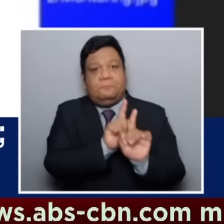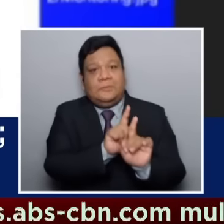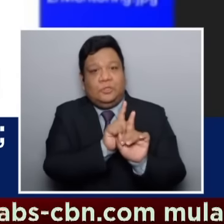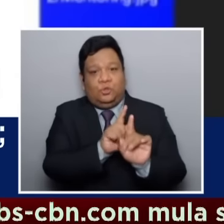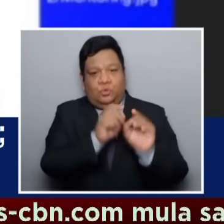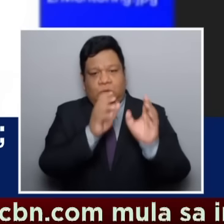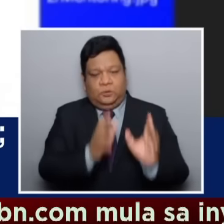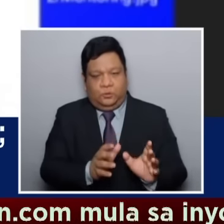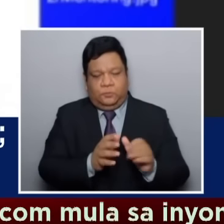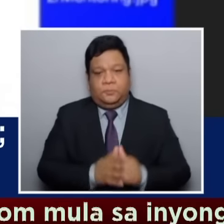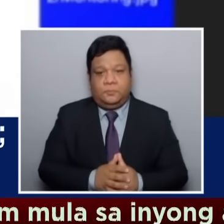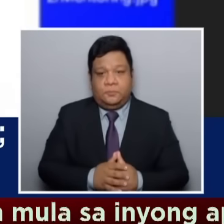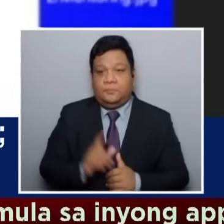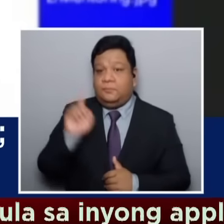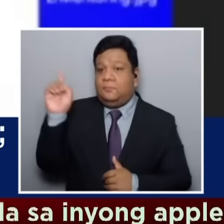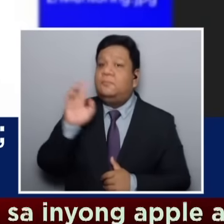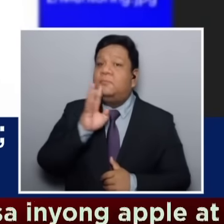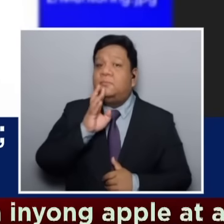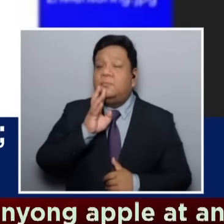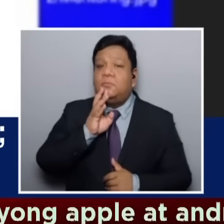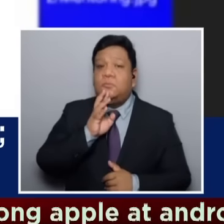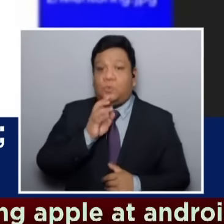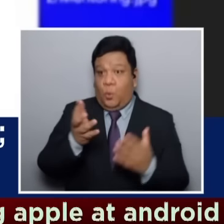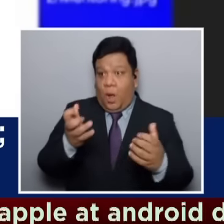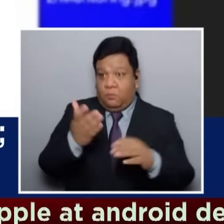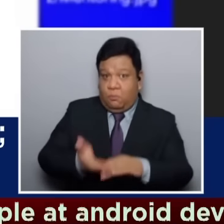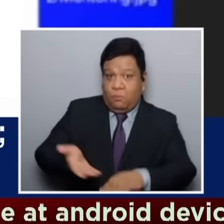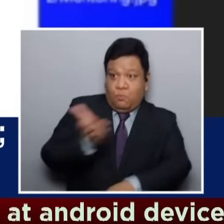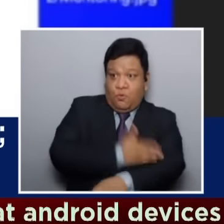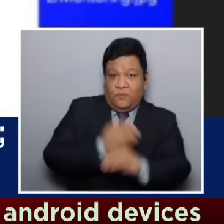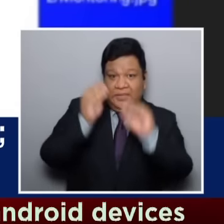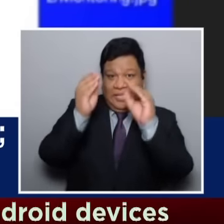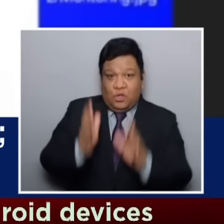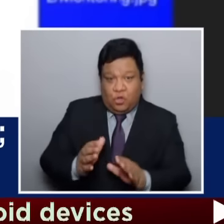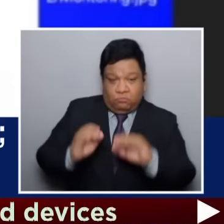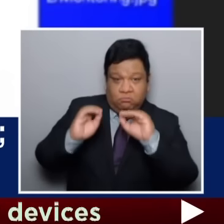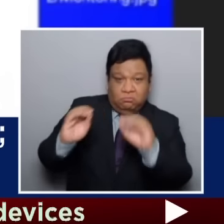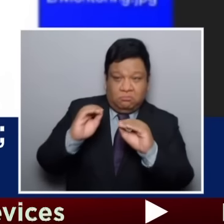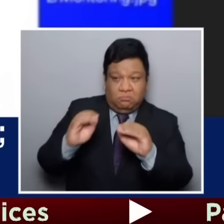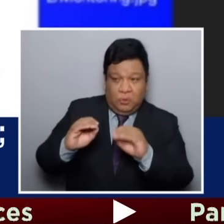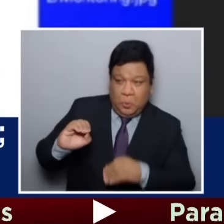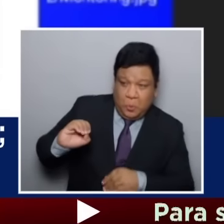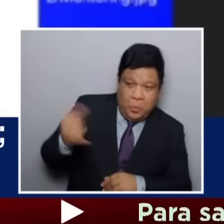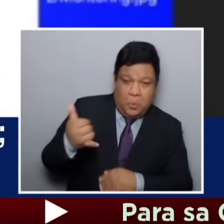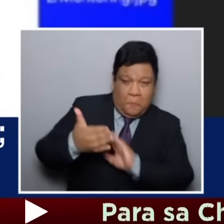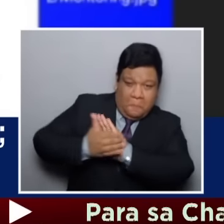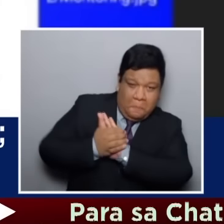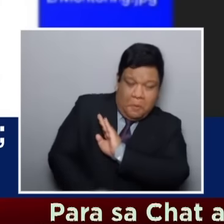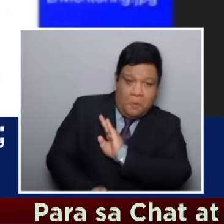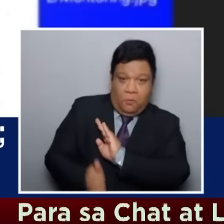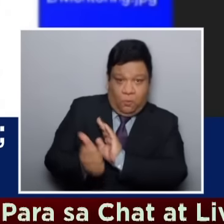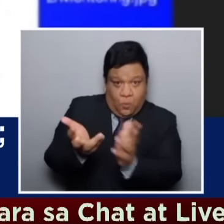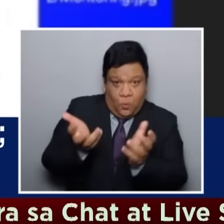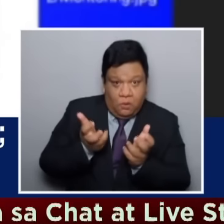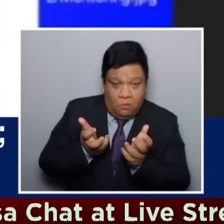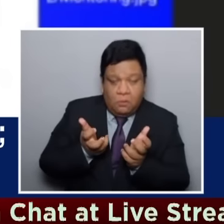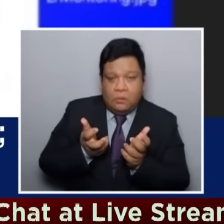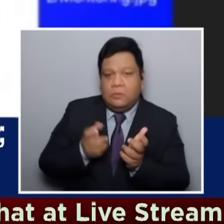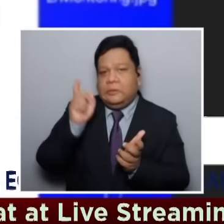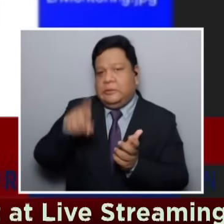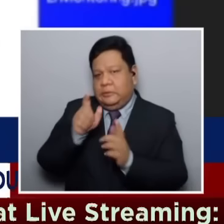ma-improve ang teaching ng mga teachers, yung mga magagaling, diba? Kunyari, na magagaling talaga sila. I-mentor